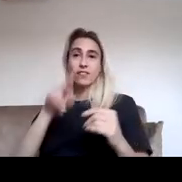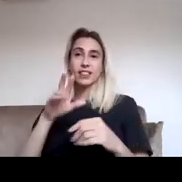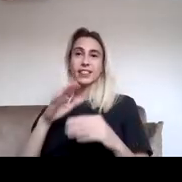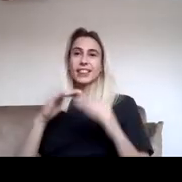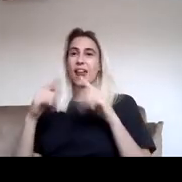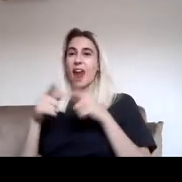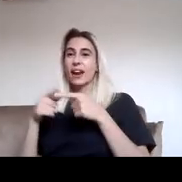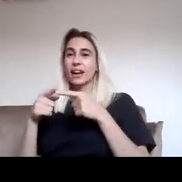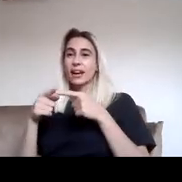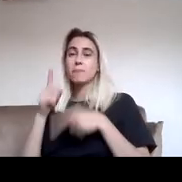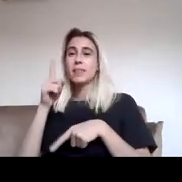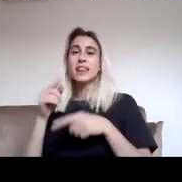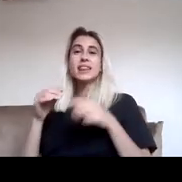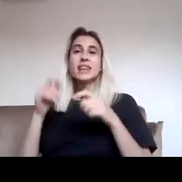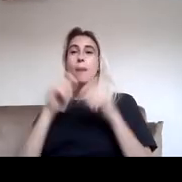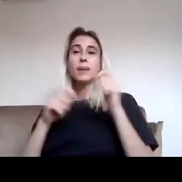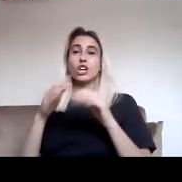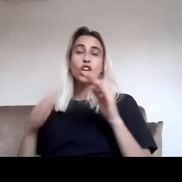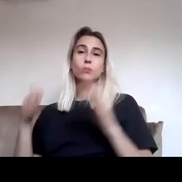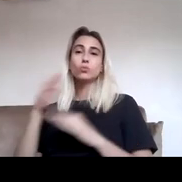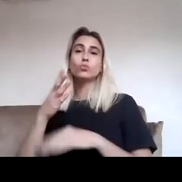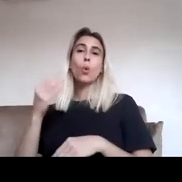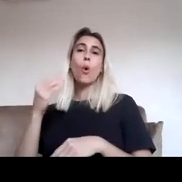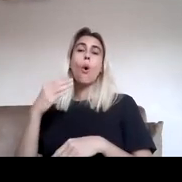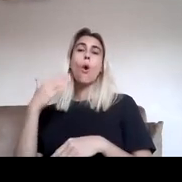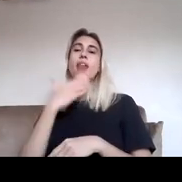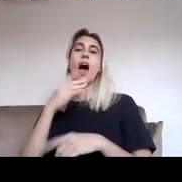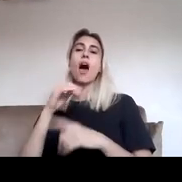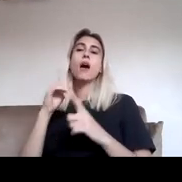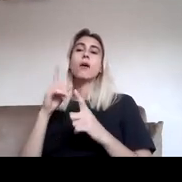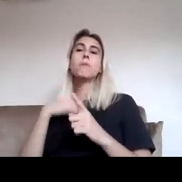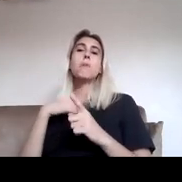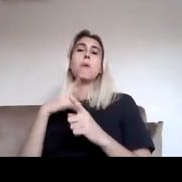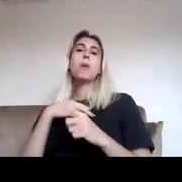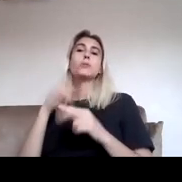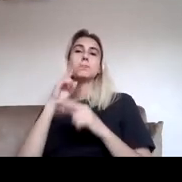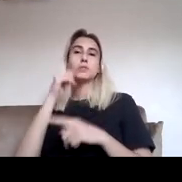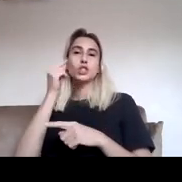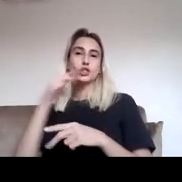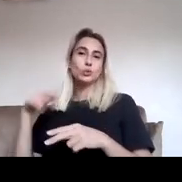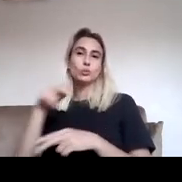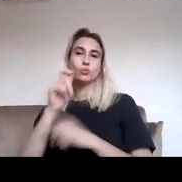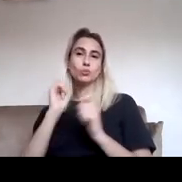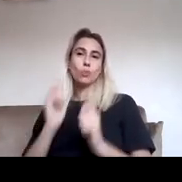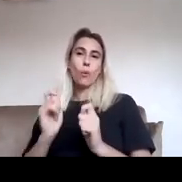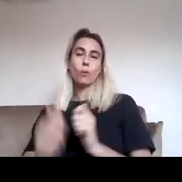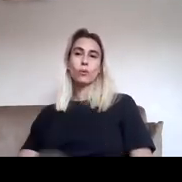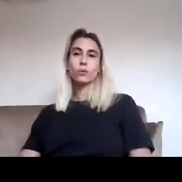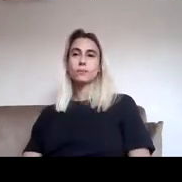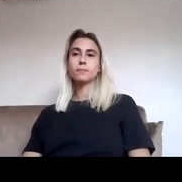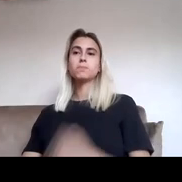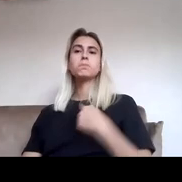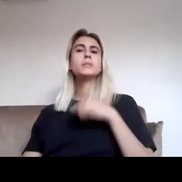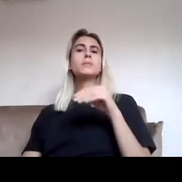bir yapının geçmesinin çok olanaklı olmadığı otobüsler görüyoruz. Yani bir kişi zor geçiyor merdiven. Evet, bizim için aralığından.